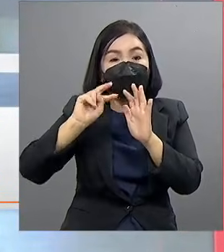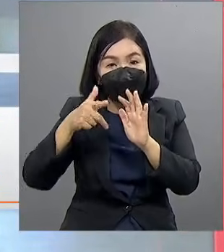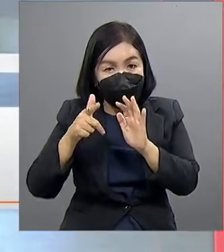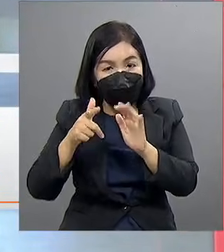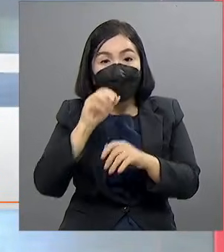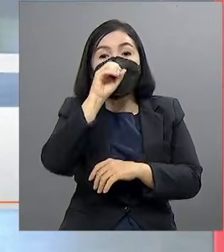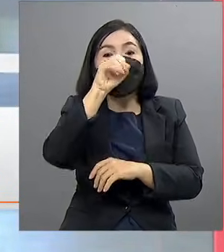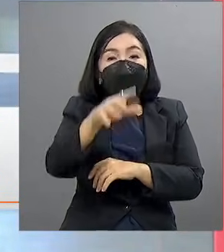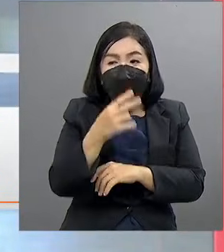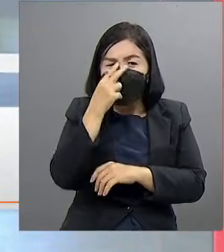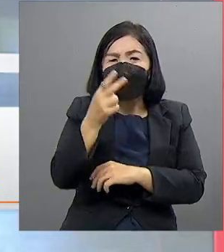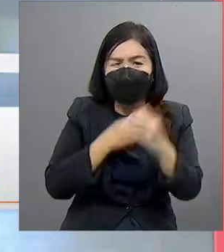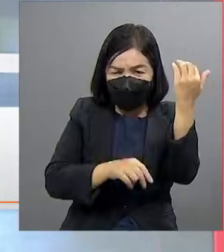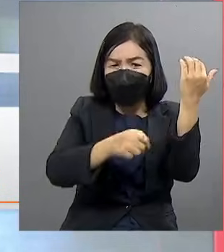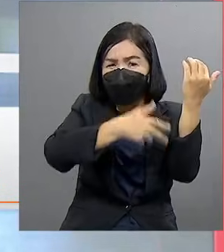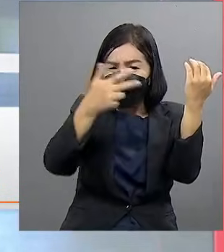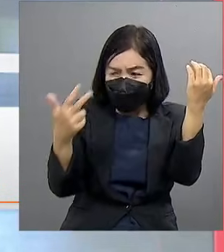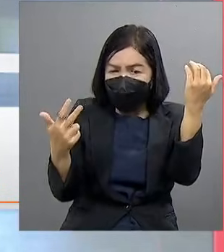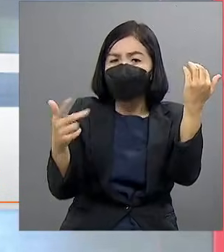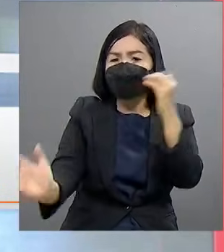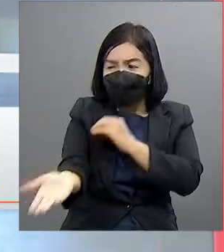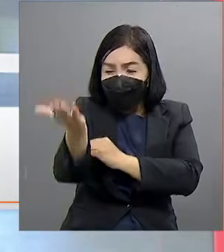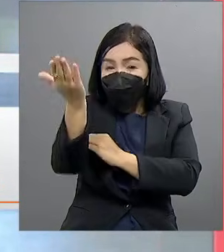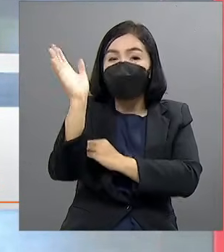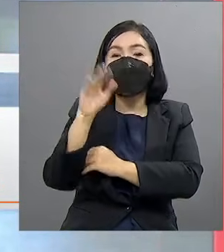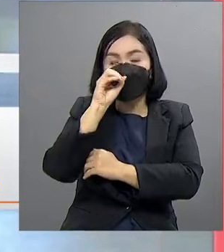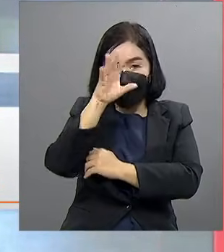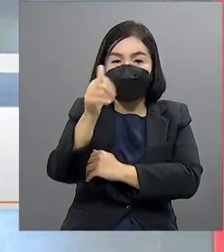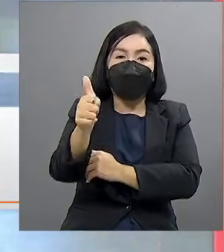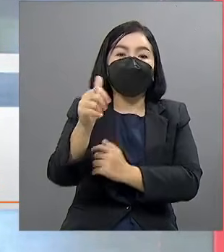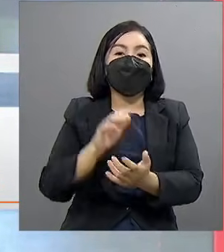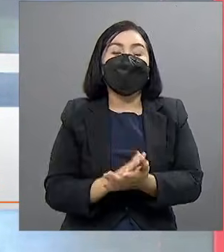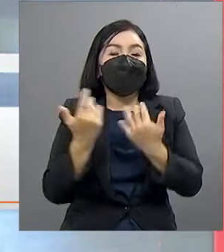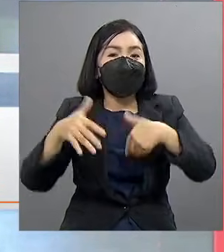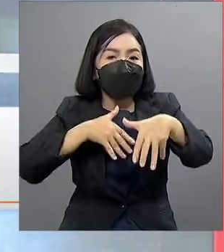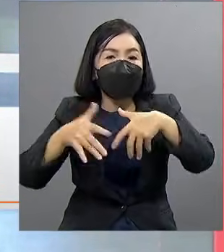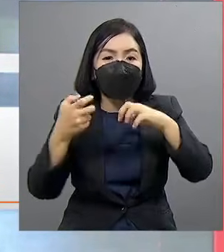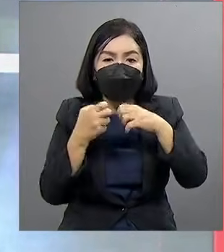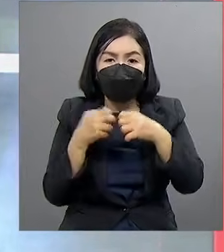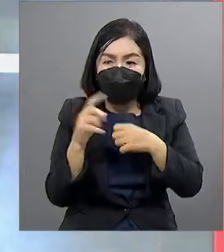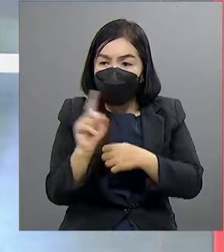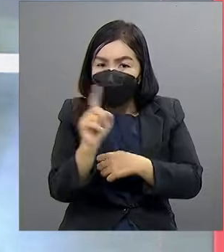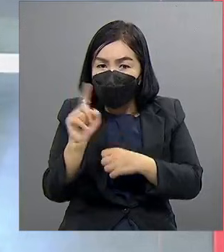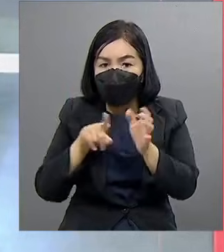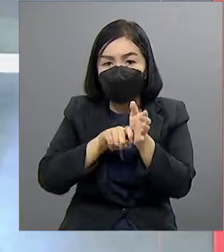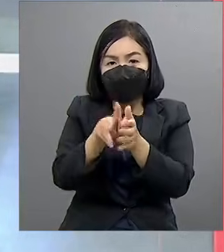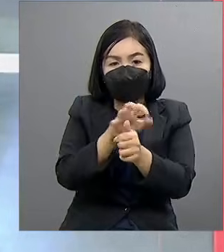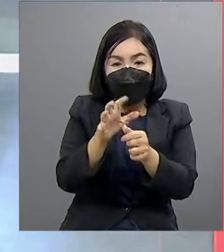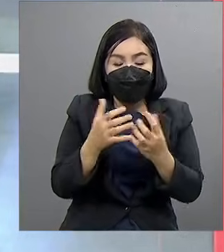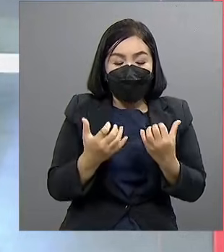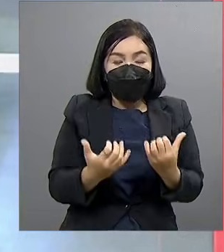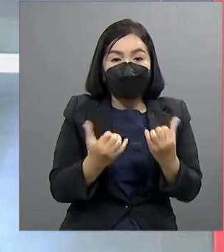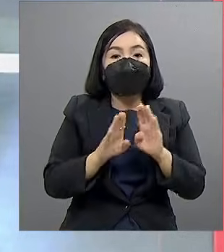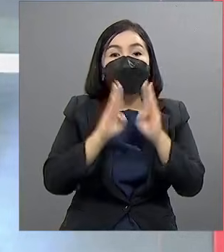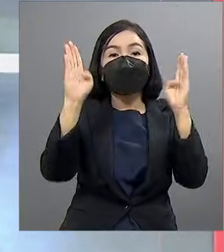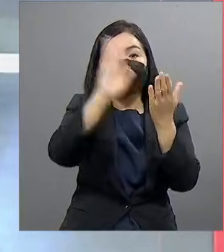ใหม่วาไรตี้นะคะคุณผู้ชมและนอกจากนั้นนะคะคุณผู้ชมที่ประสบปัญหาจากสถานการณ์โควิด-19 วันนี้เปิดประเทศแล้วก็จริงแต่ว่าใน